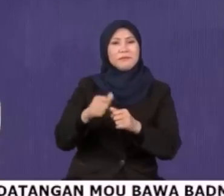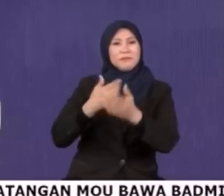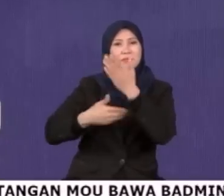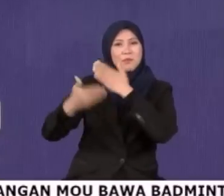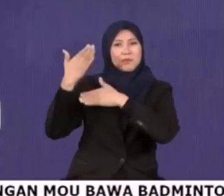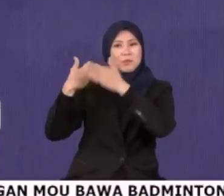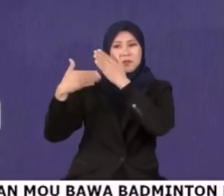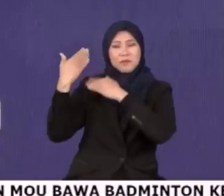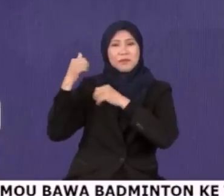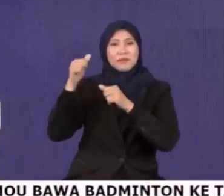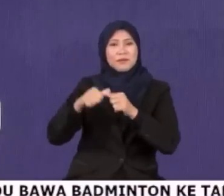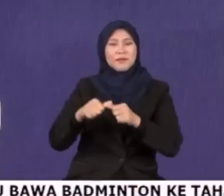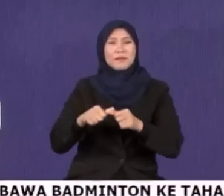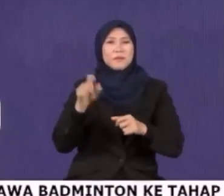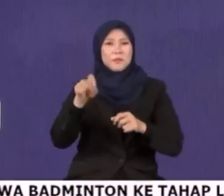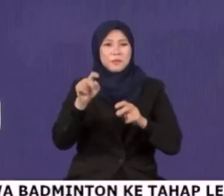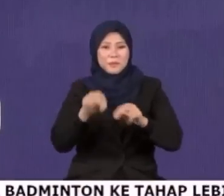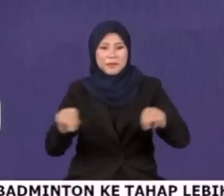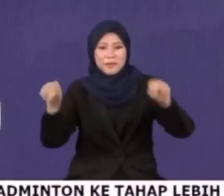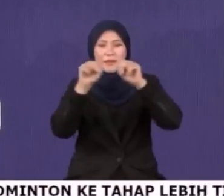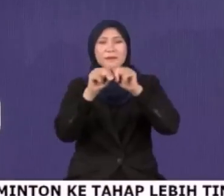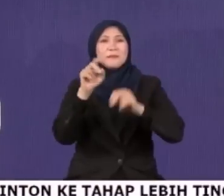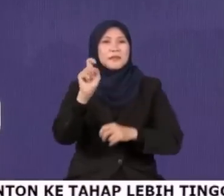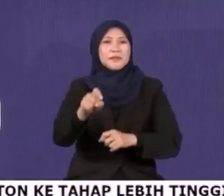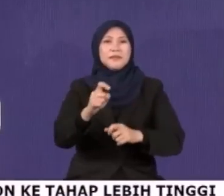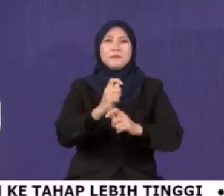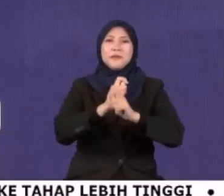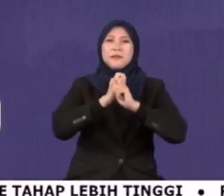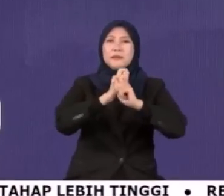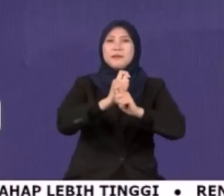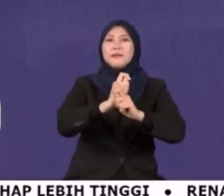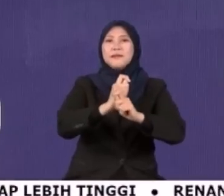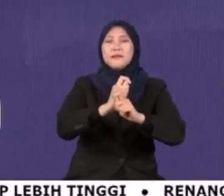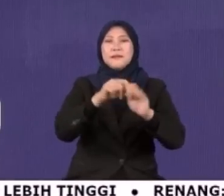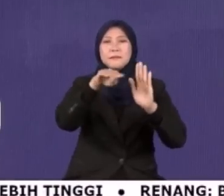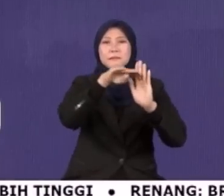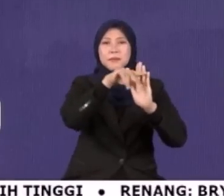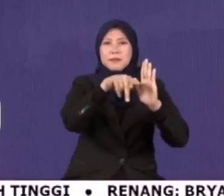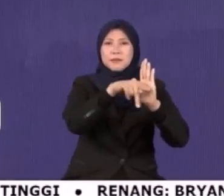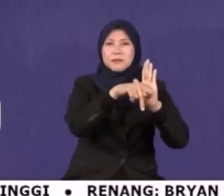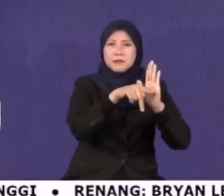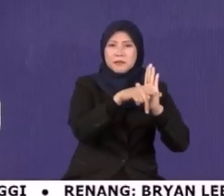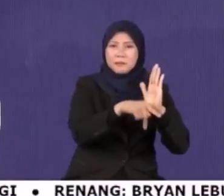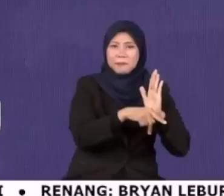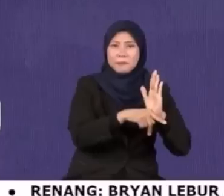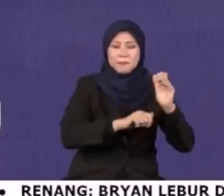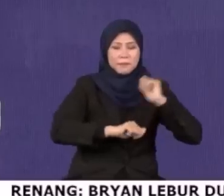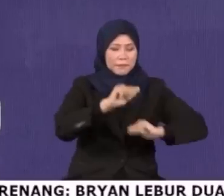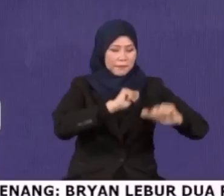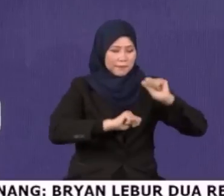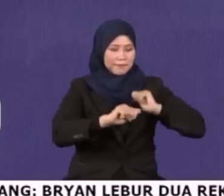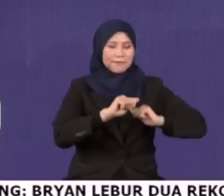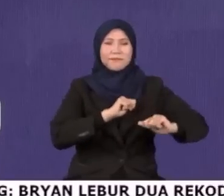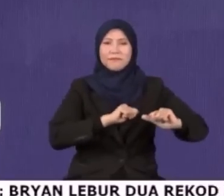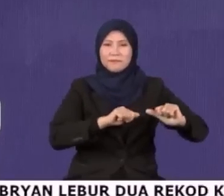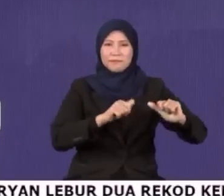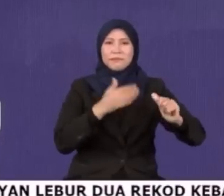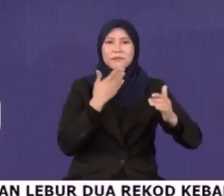menilai harus pertahankan prinsip dan nilai dan prinsip akhlak itu